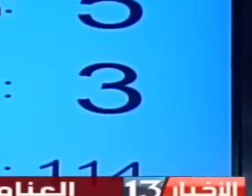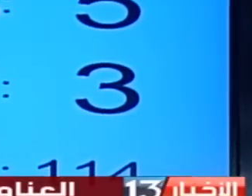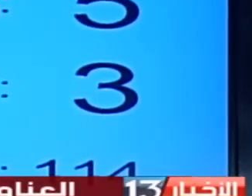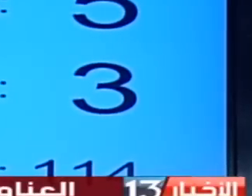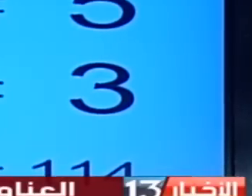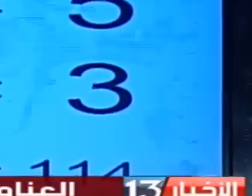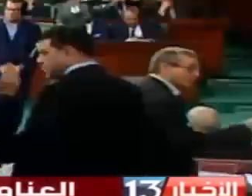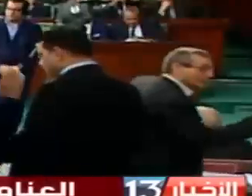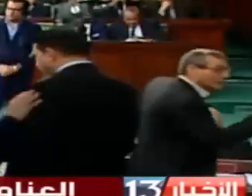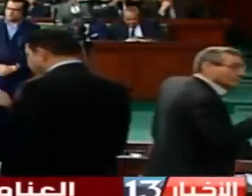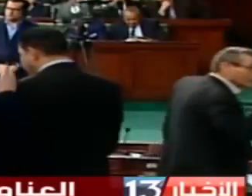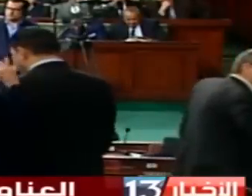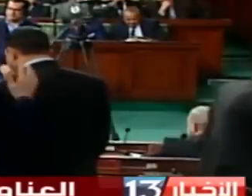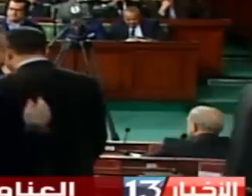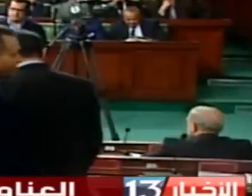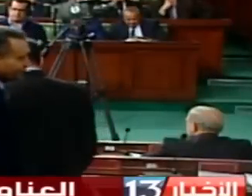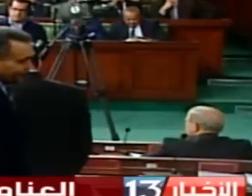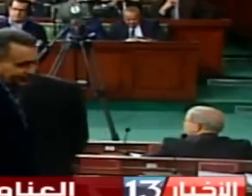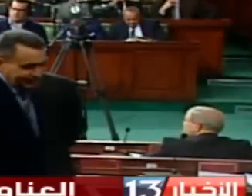السكنيه